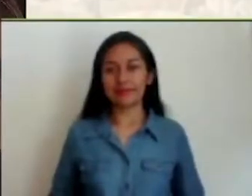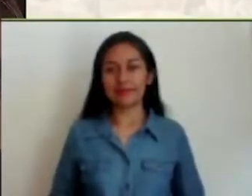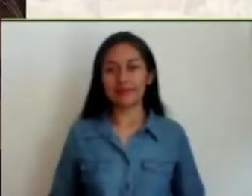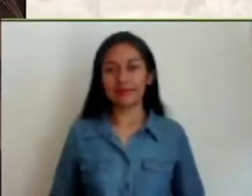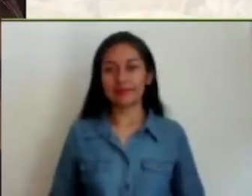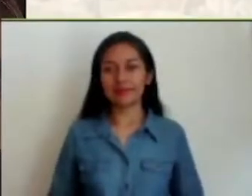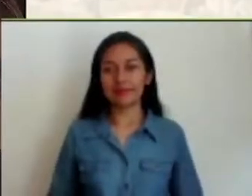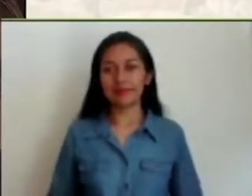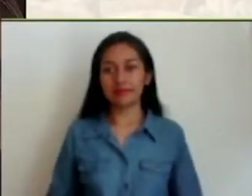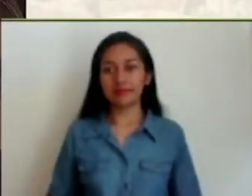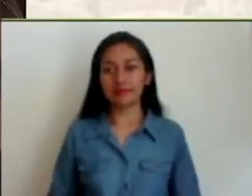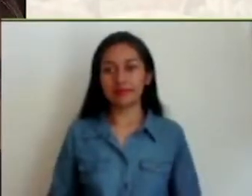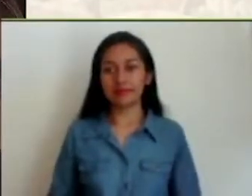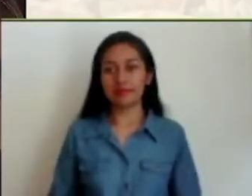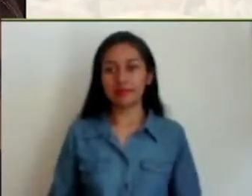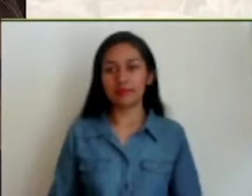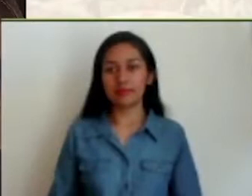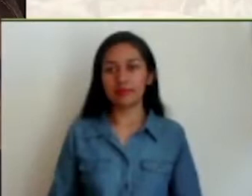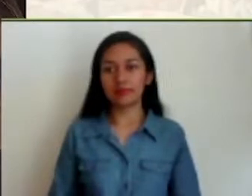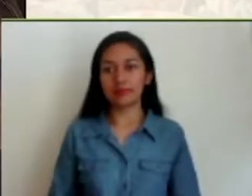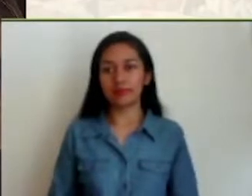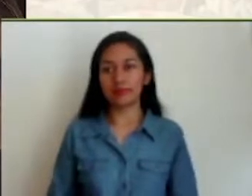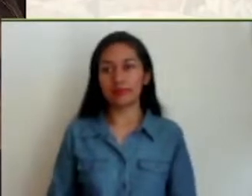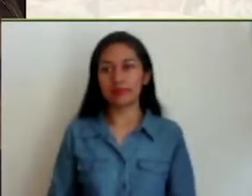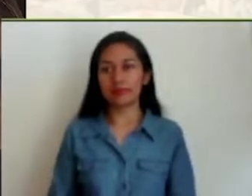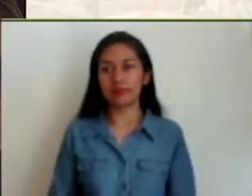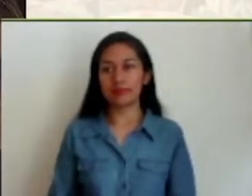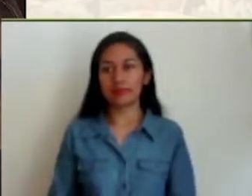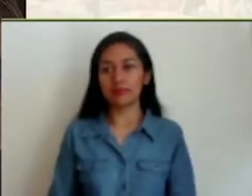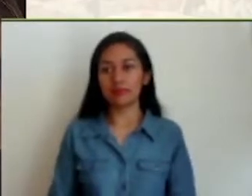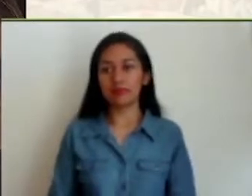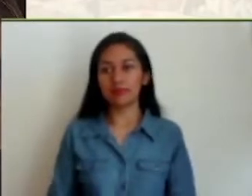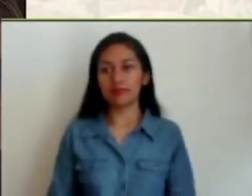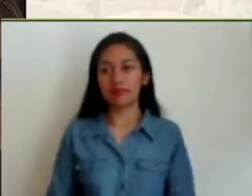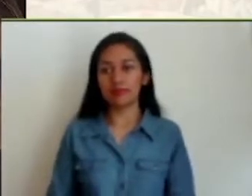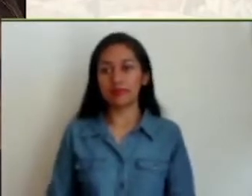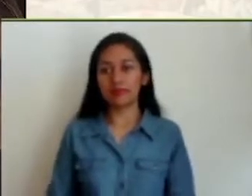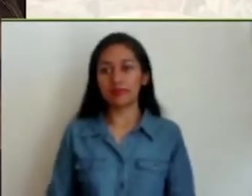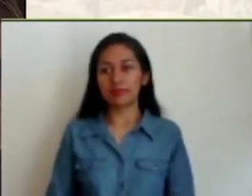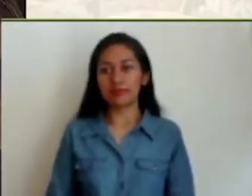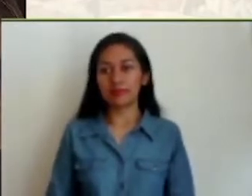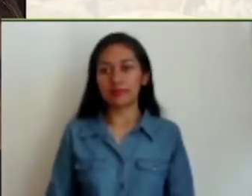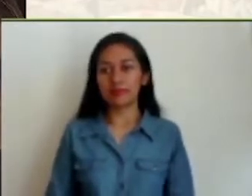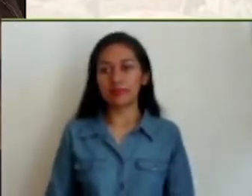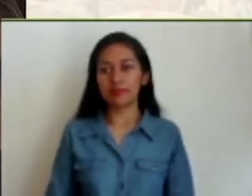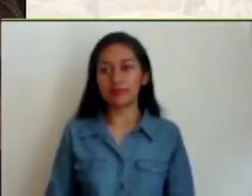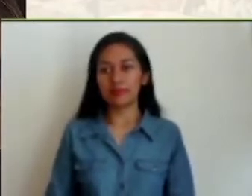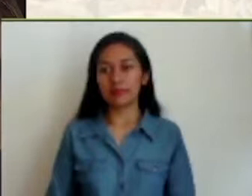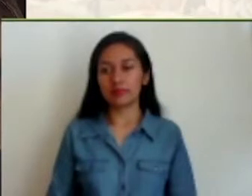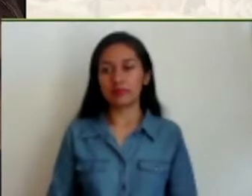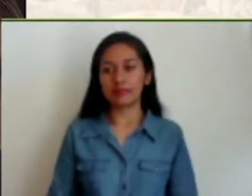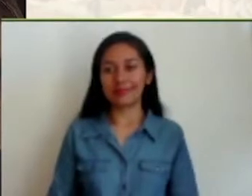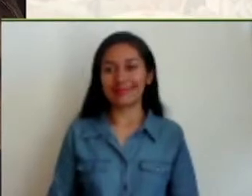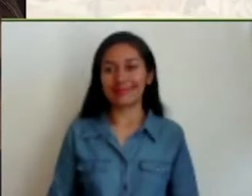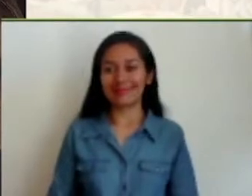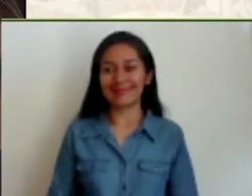di spargere genuflessi, lacrime miste di esultanza, di riconoscenza e di baciar quella terra che in sé